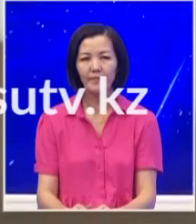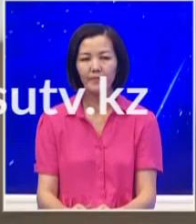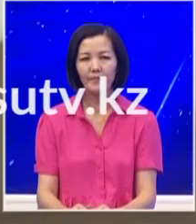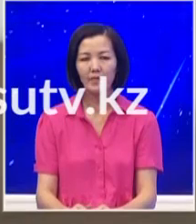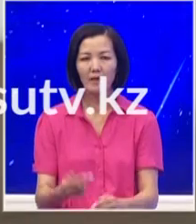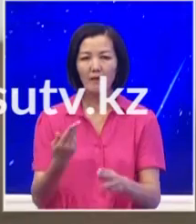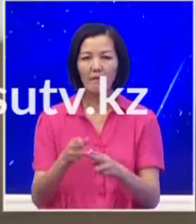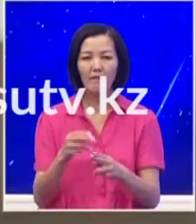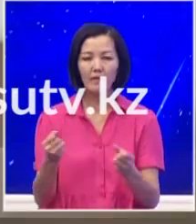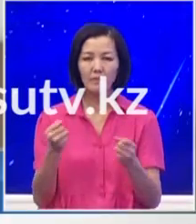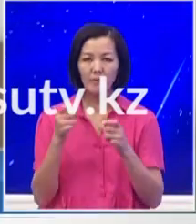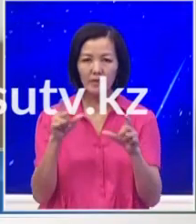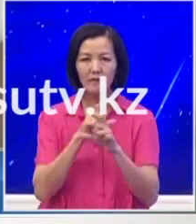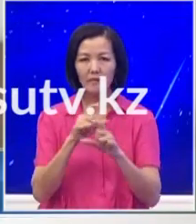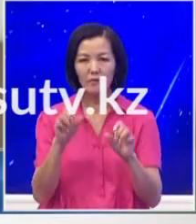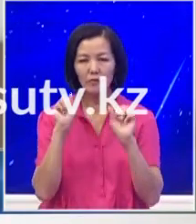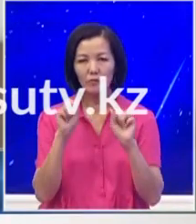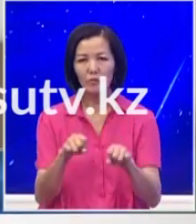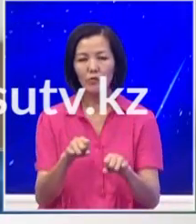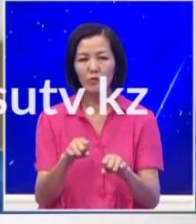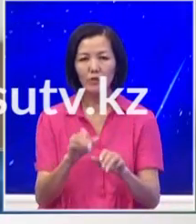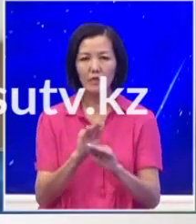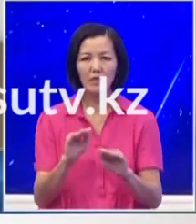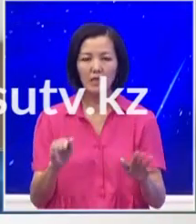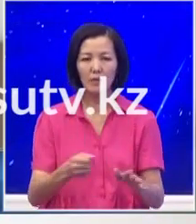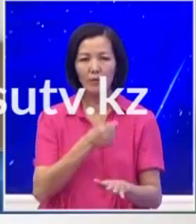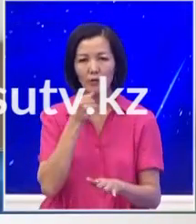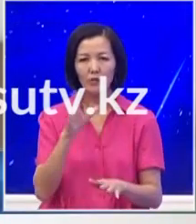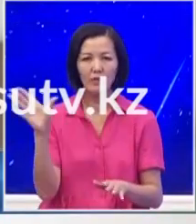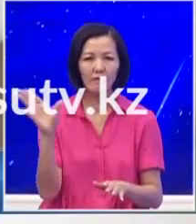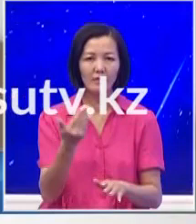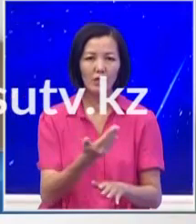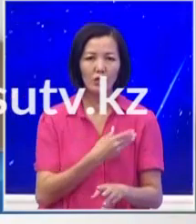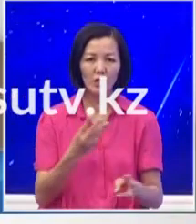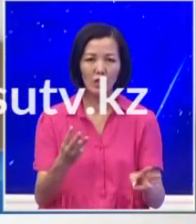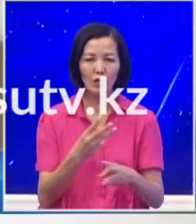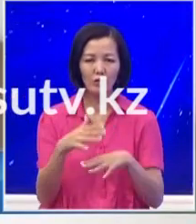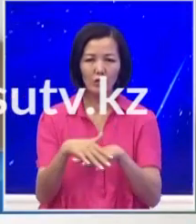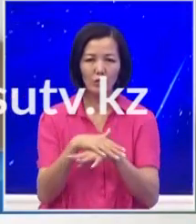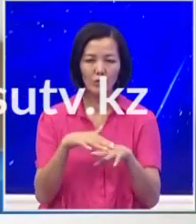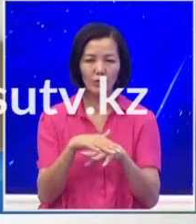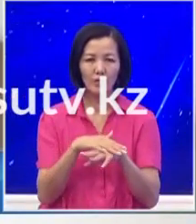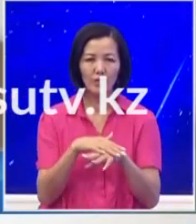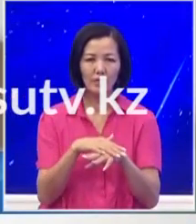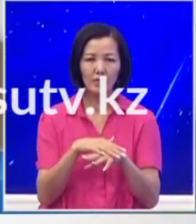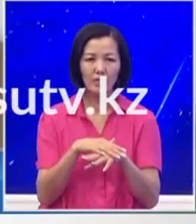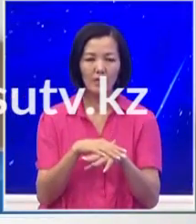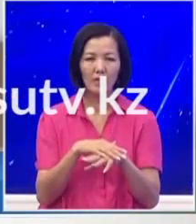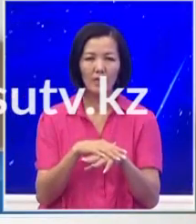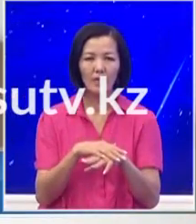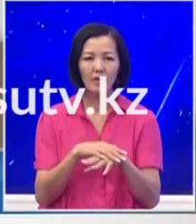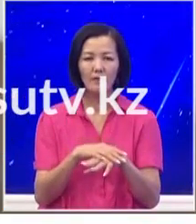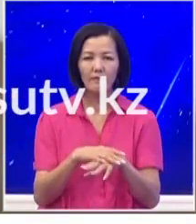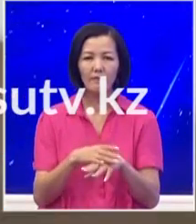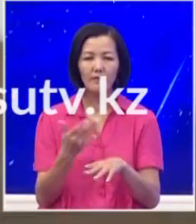В этом спортивном комплексе смогут заниматься не только дети и подростки, но и все желающие жители села. Немало выдающихся спортсменов – выходцы